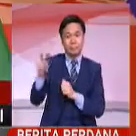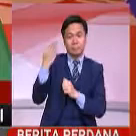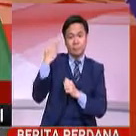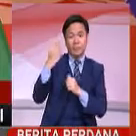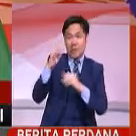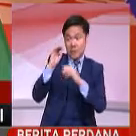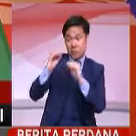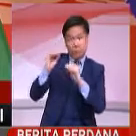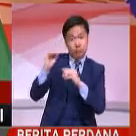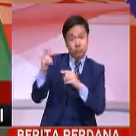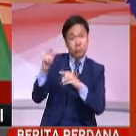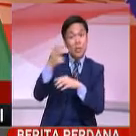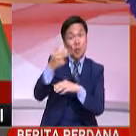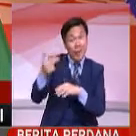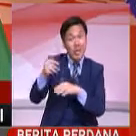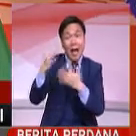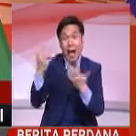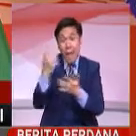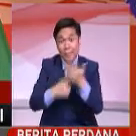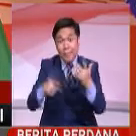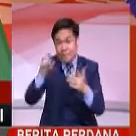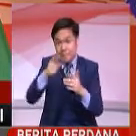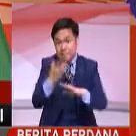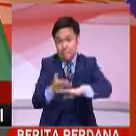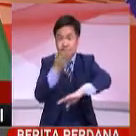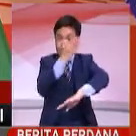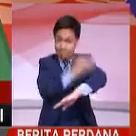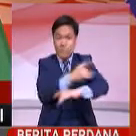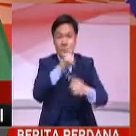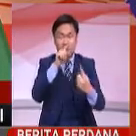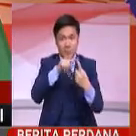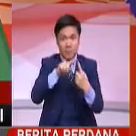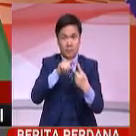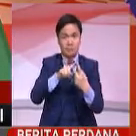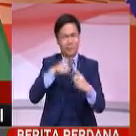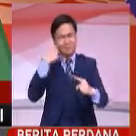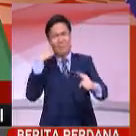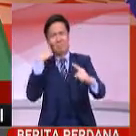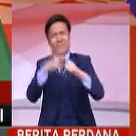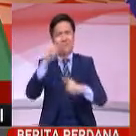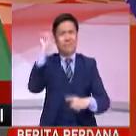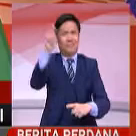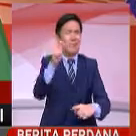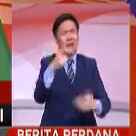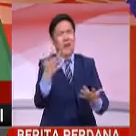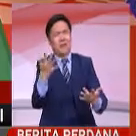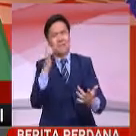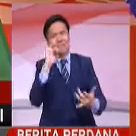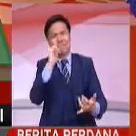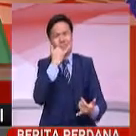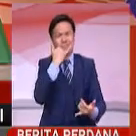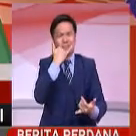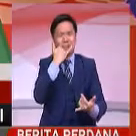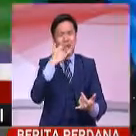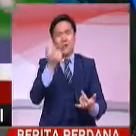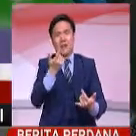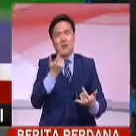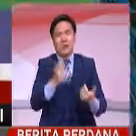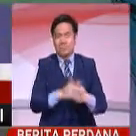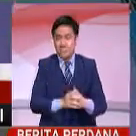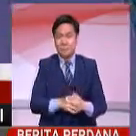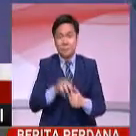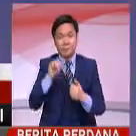itu antara kelemahan yang Perlu diperbaiki membabitkan kecenderungan melakukan kecelakaan mudah yang menyebabkan mereka kehilangan mata